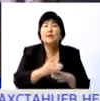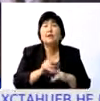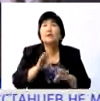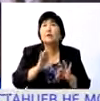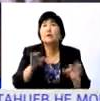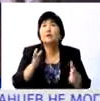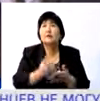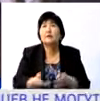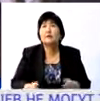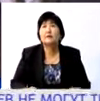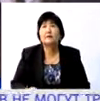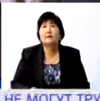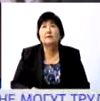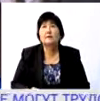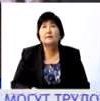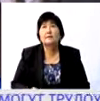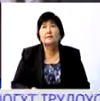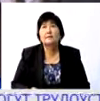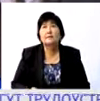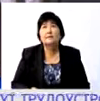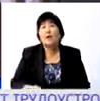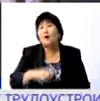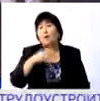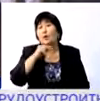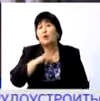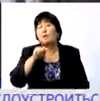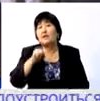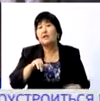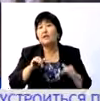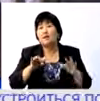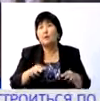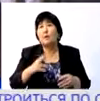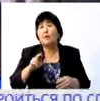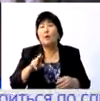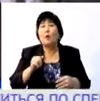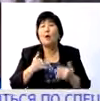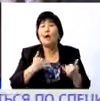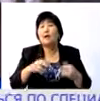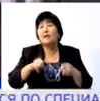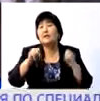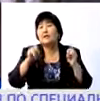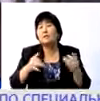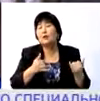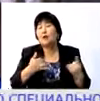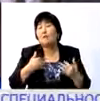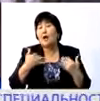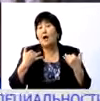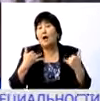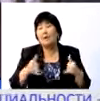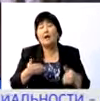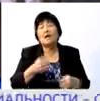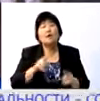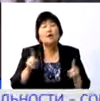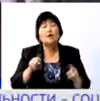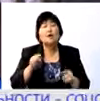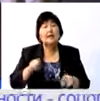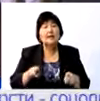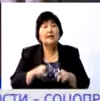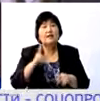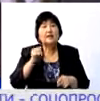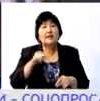старше завтра гель нашли много работы здесь проводится по оказанию спец услуг мы восхищены хотелось бы чтобы такие